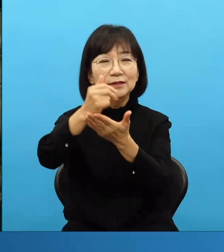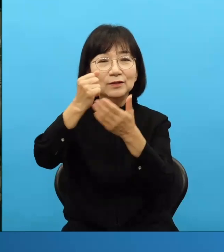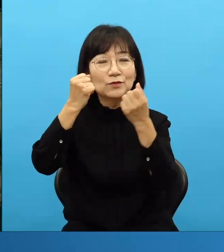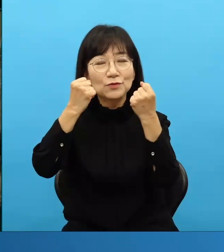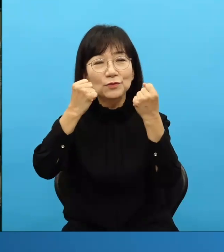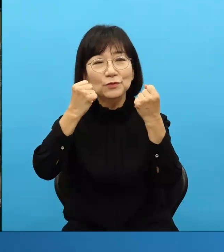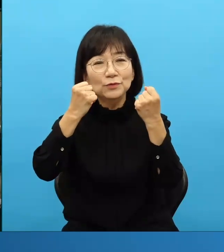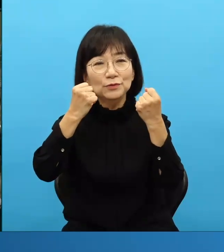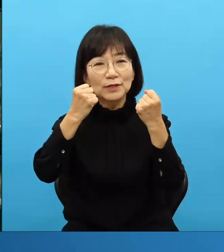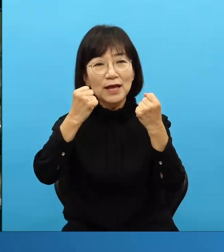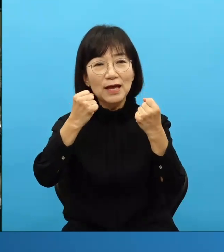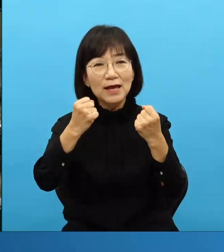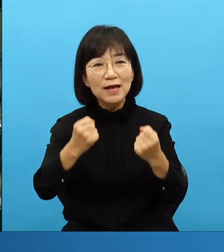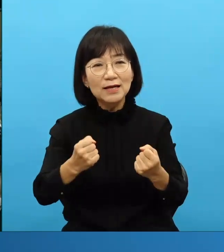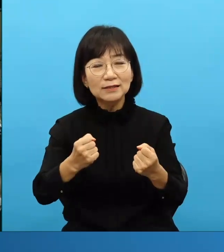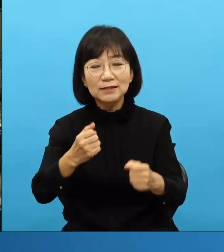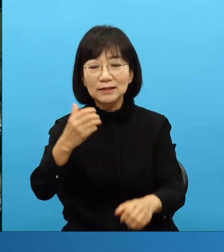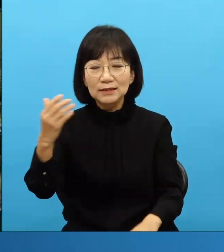주